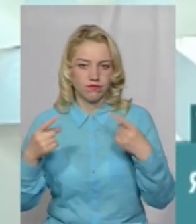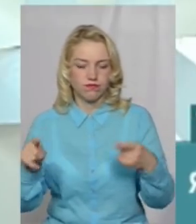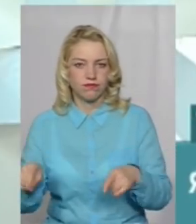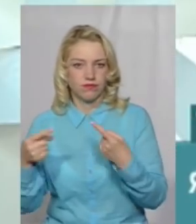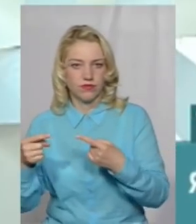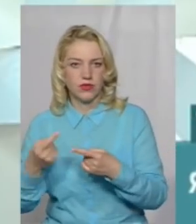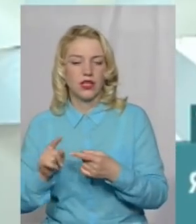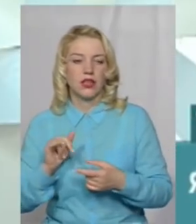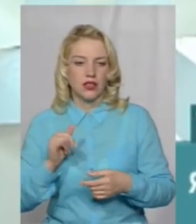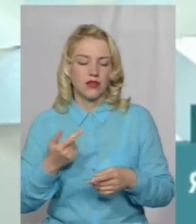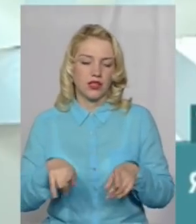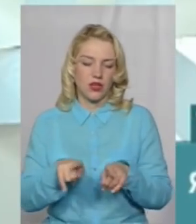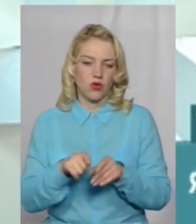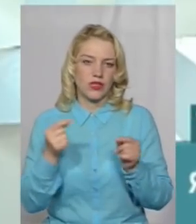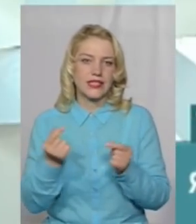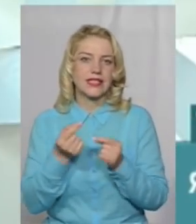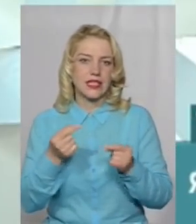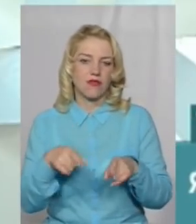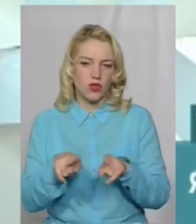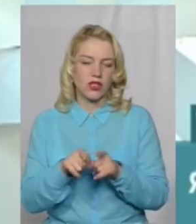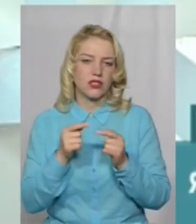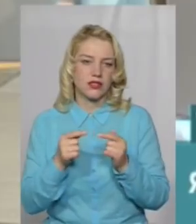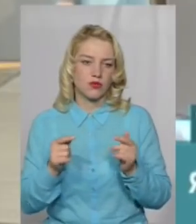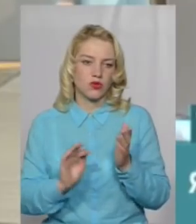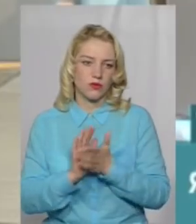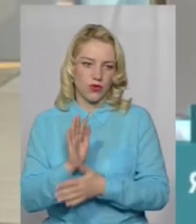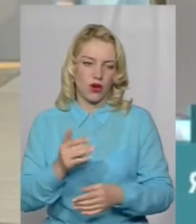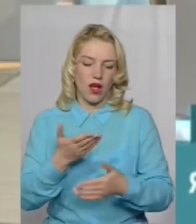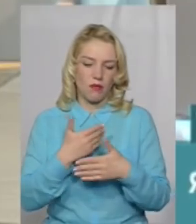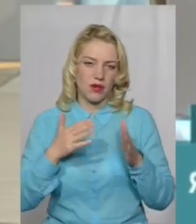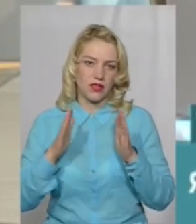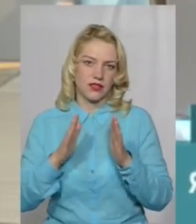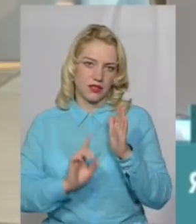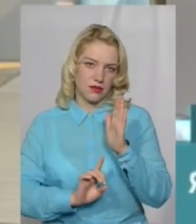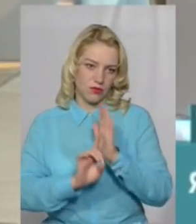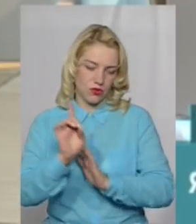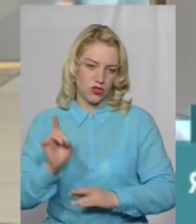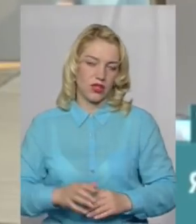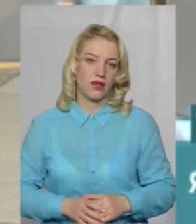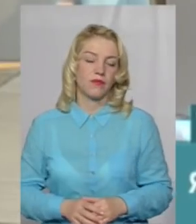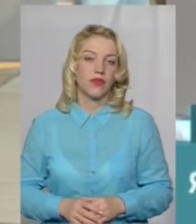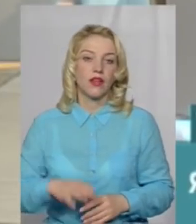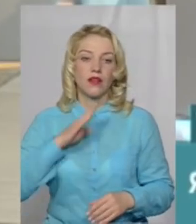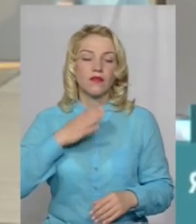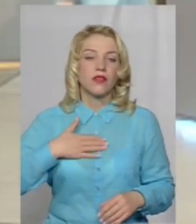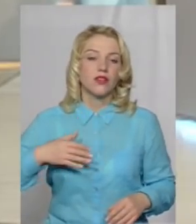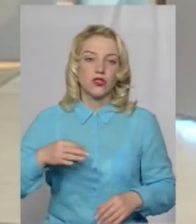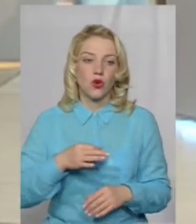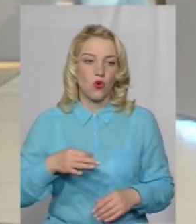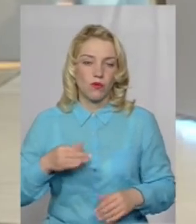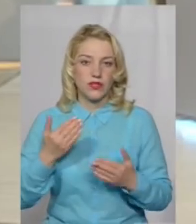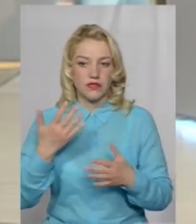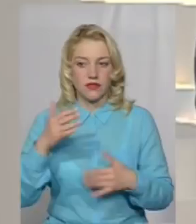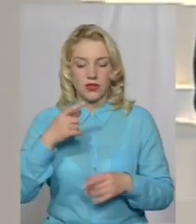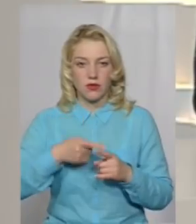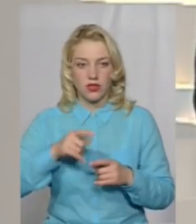лісовідновлення сіянцями от такого способу вирощування. Ми ж тільки починаємо. Ми тільки починаємо, так. От в нашій області, і ви вже про це